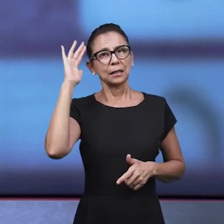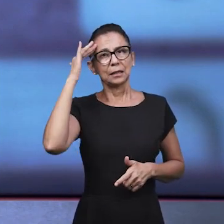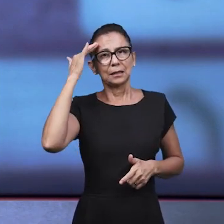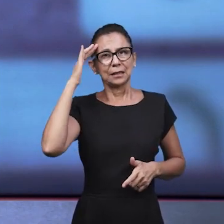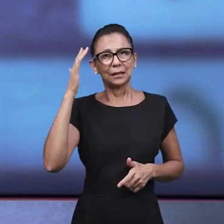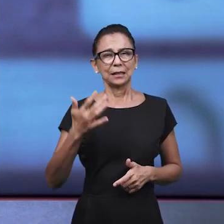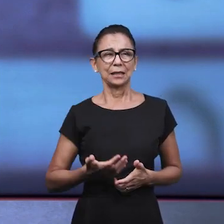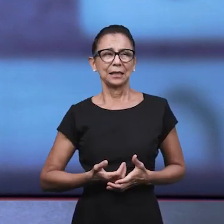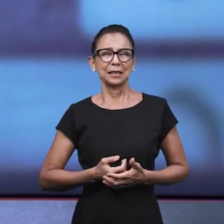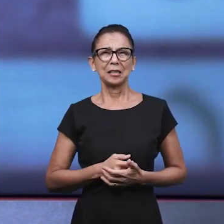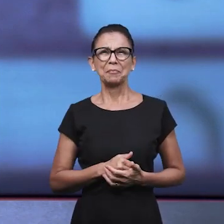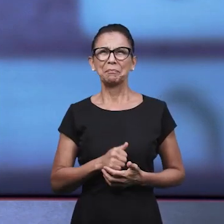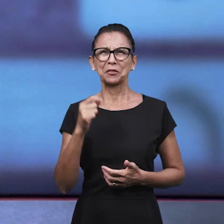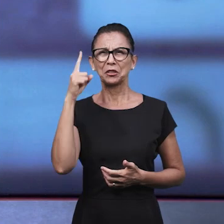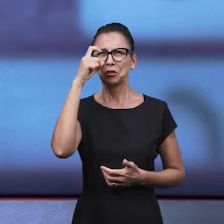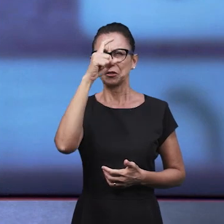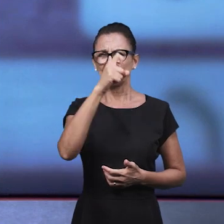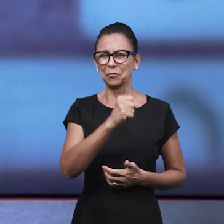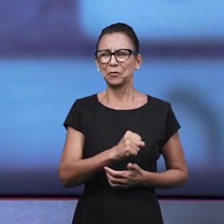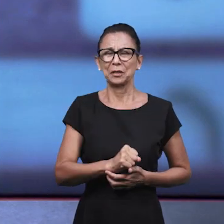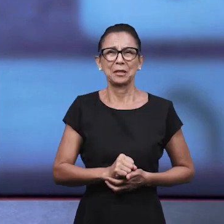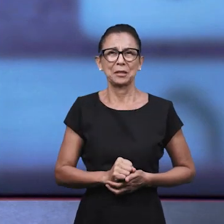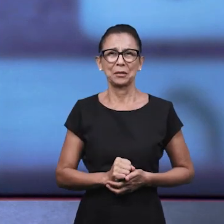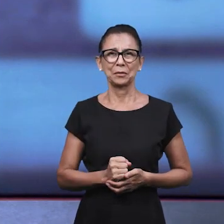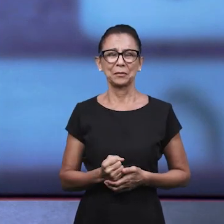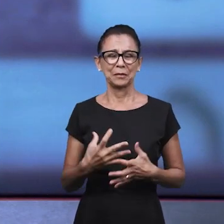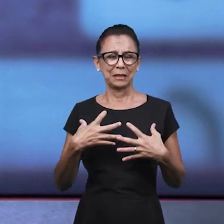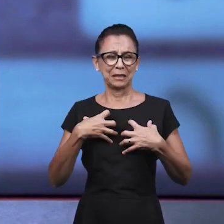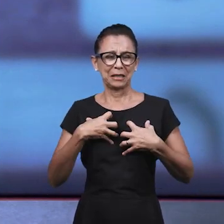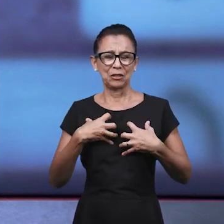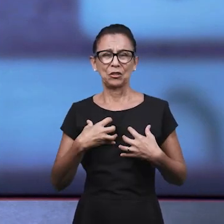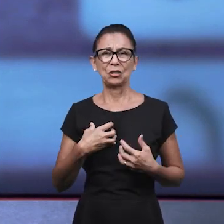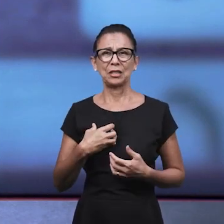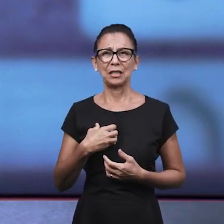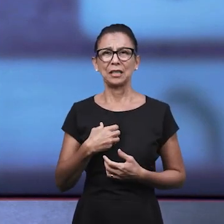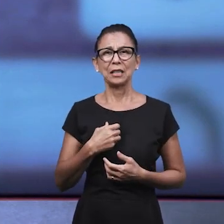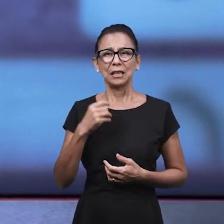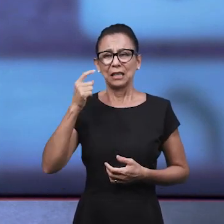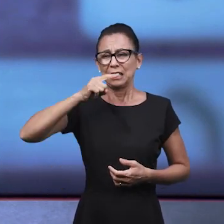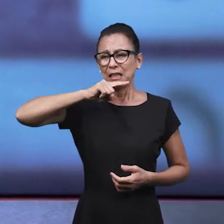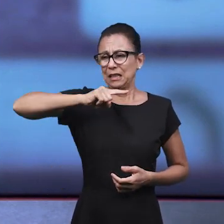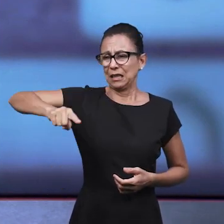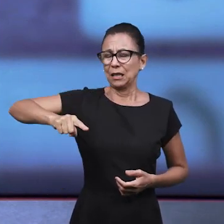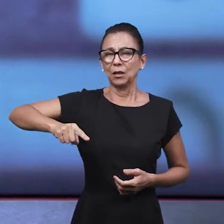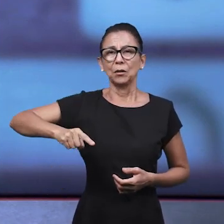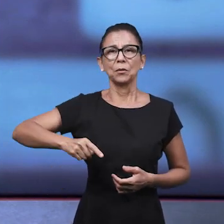Donc, l'enfant doit comprendre que la sensation n'est pas agréable, mais